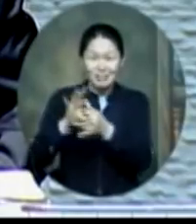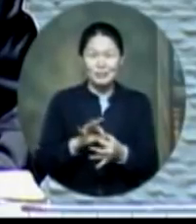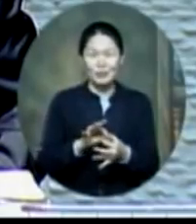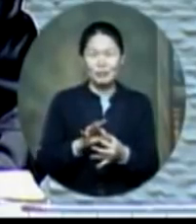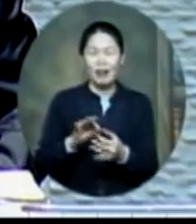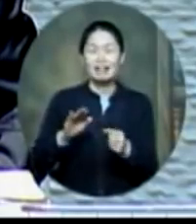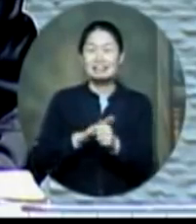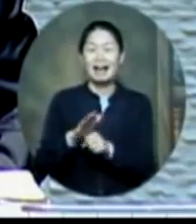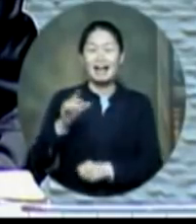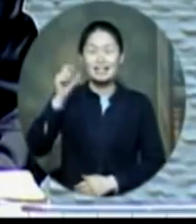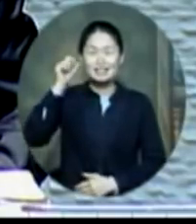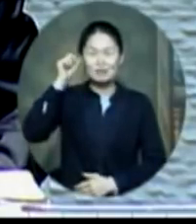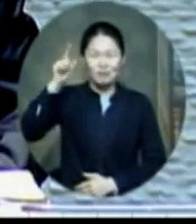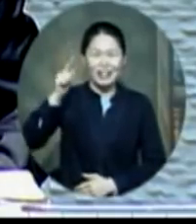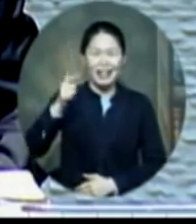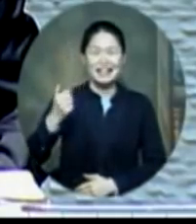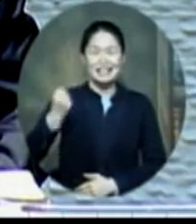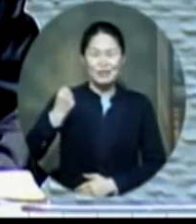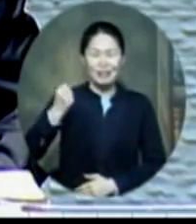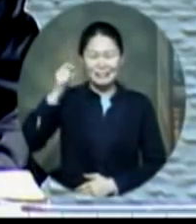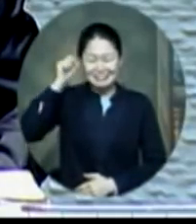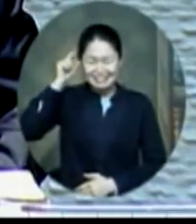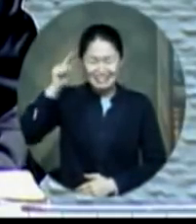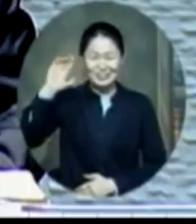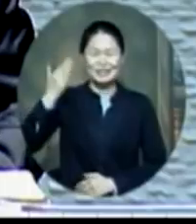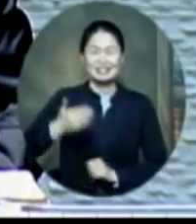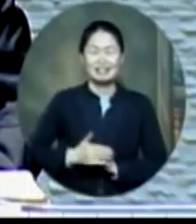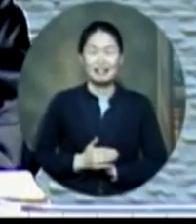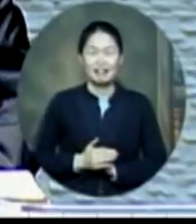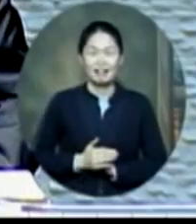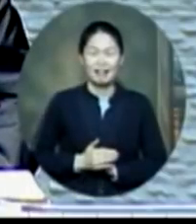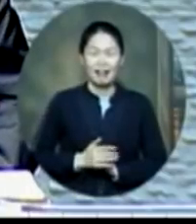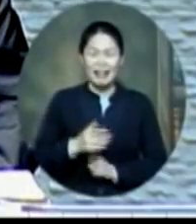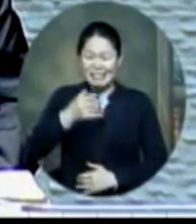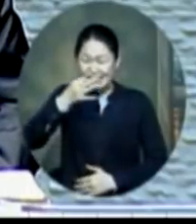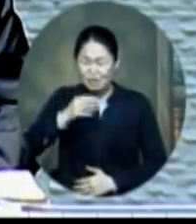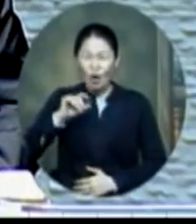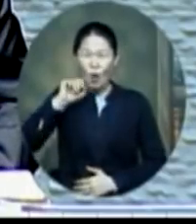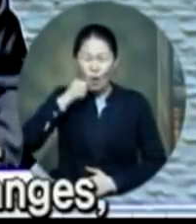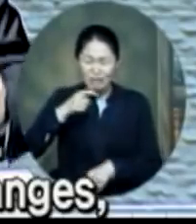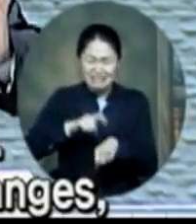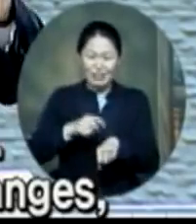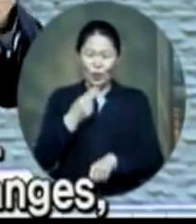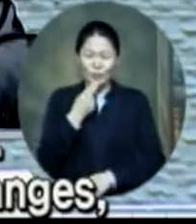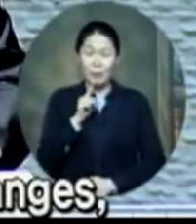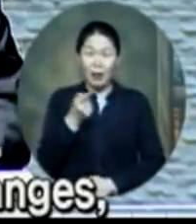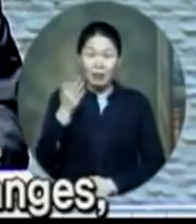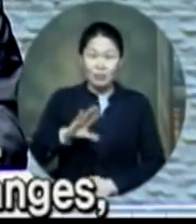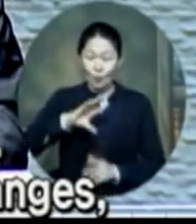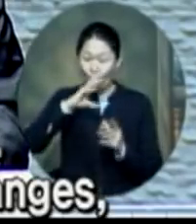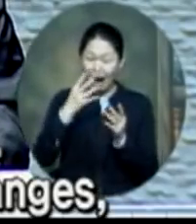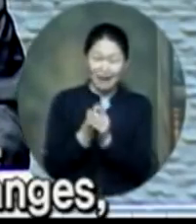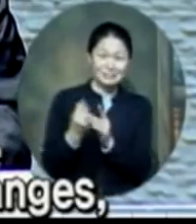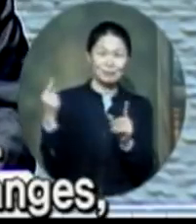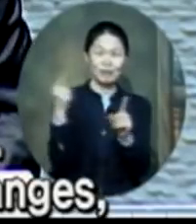사랑이 위대한 힘이구나 깨달았어요. 그렇게 힘들다 어렵다 시간 없다 하던 사람이 확